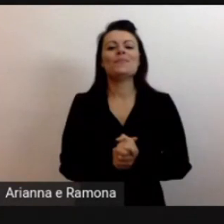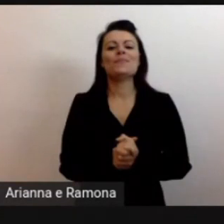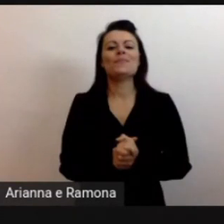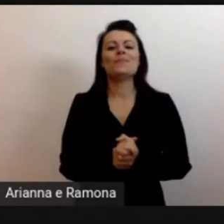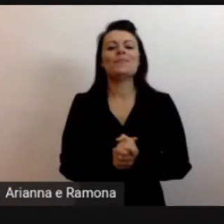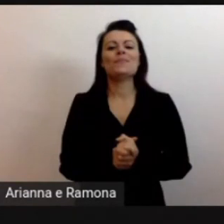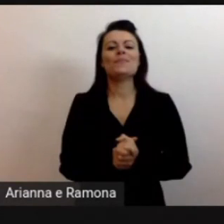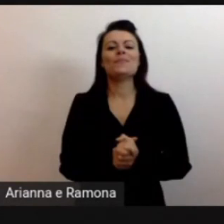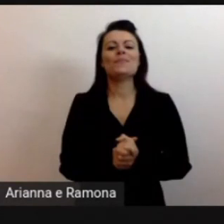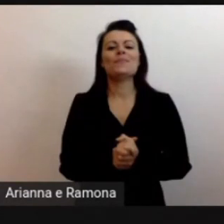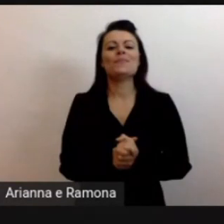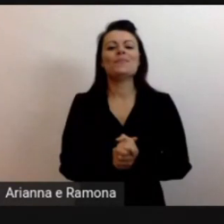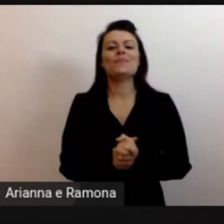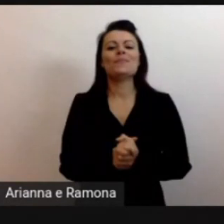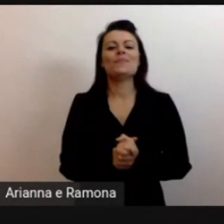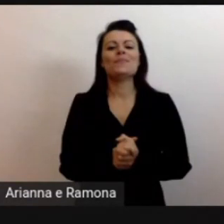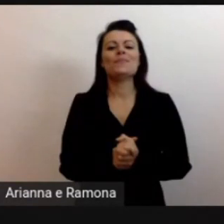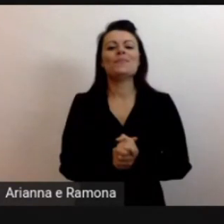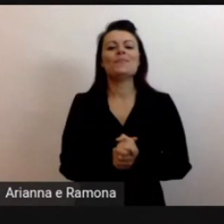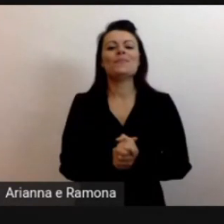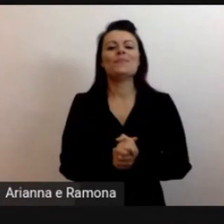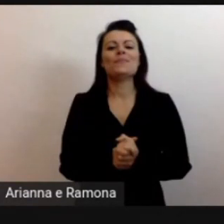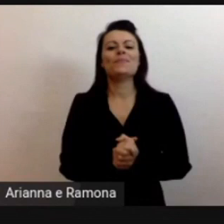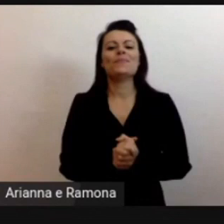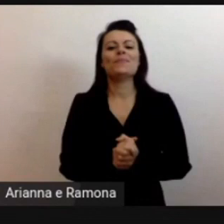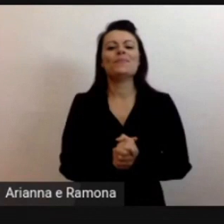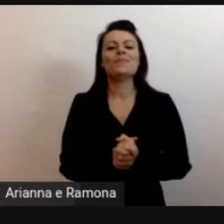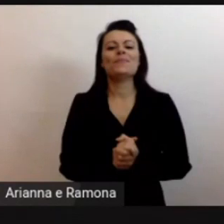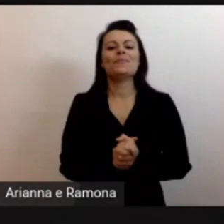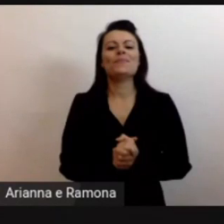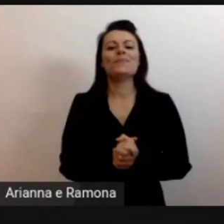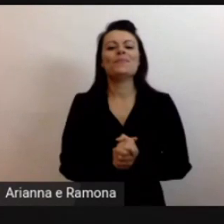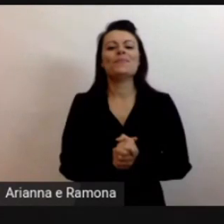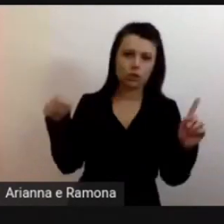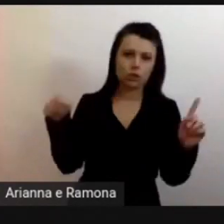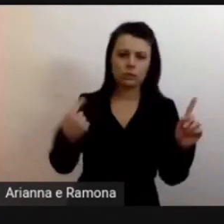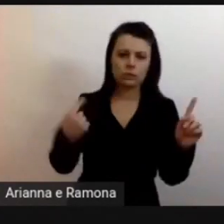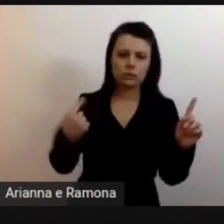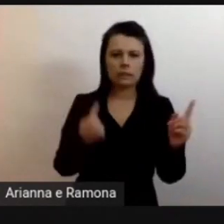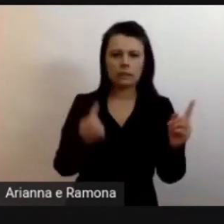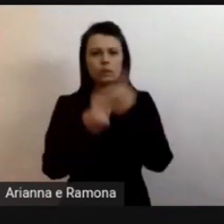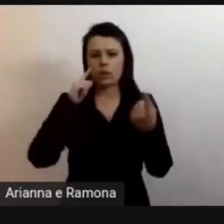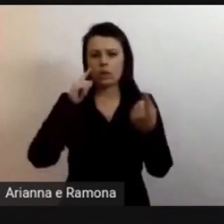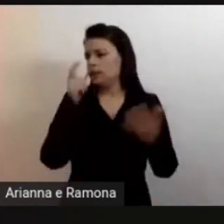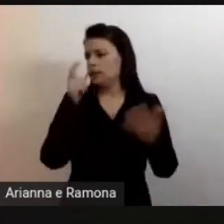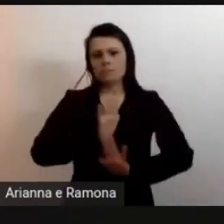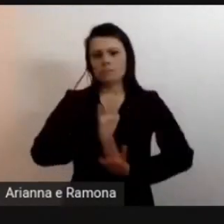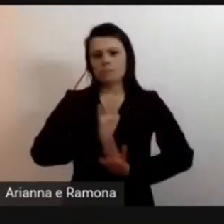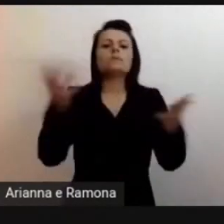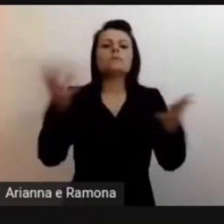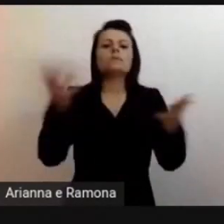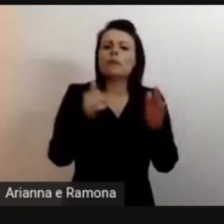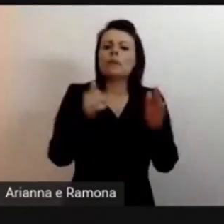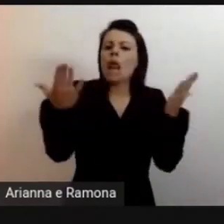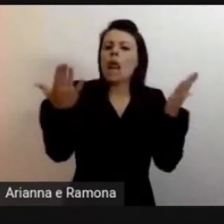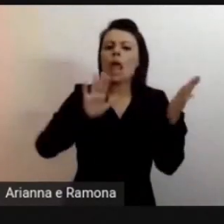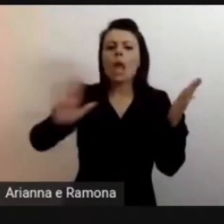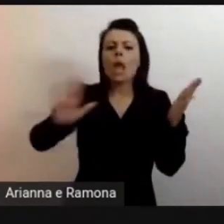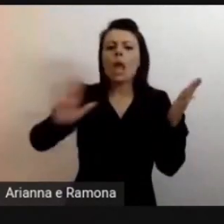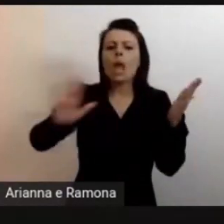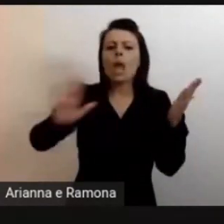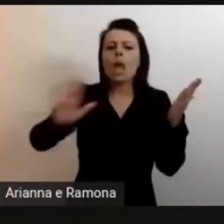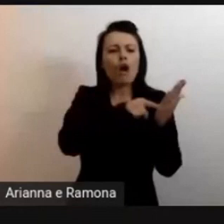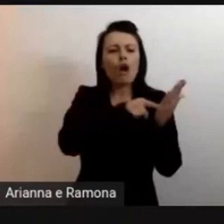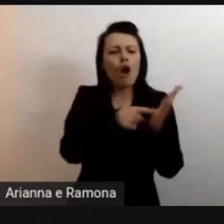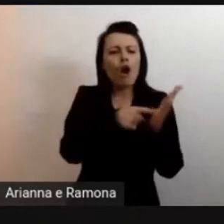luce di questa sconvolgente situazione in cui ci troviamo molte dichiarazioni presenti nel suo libro il denaro